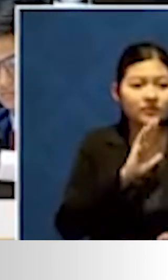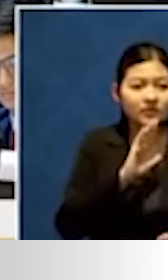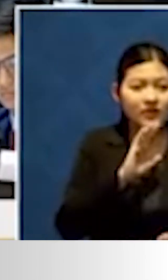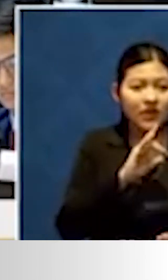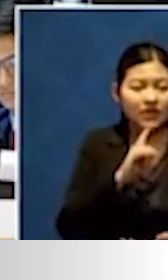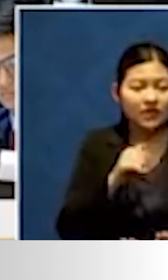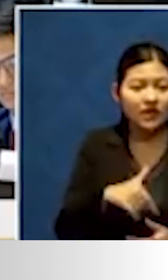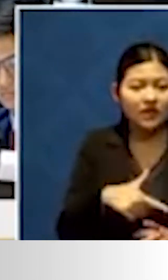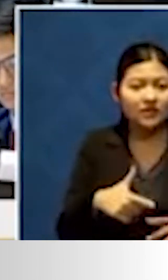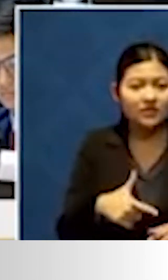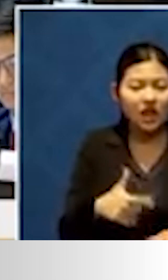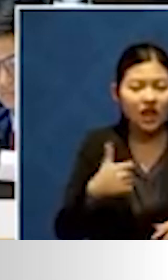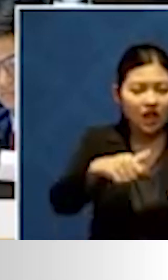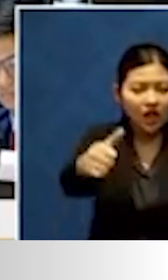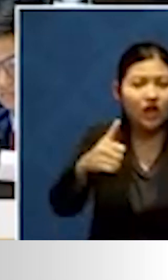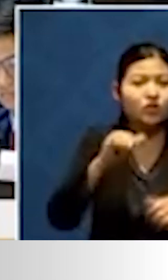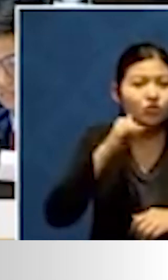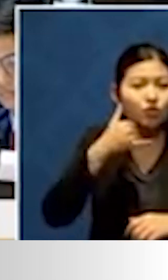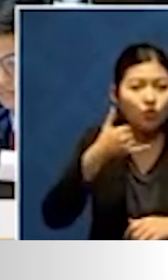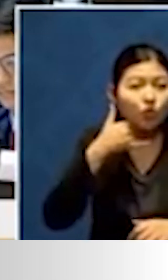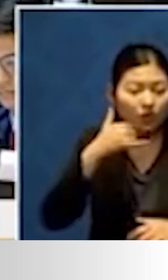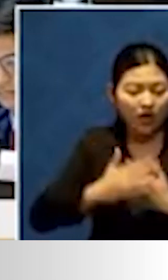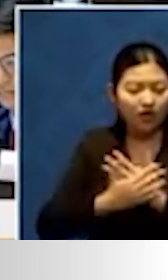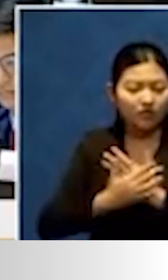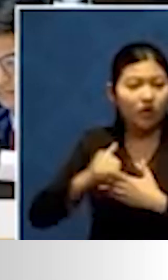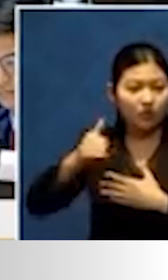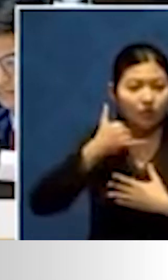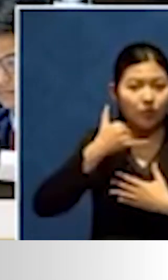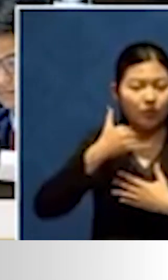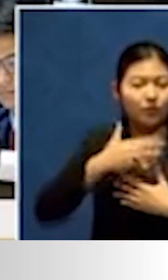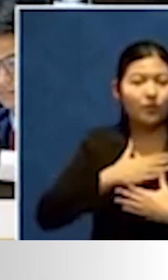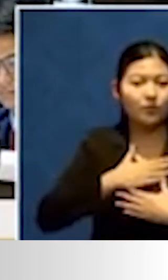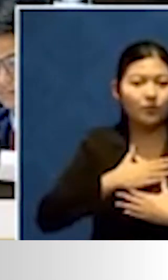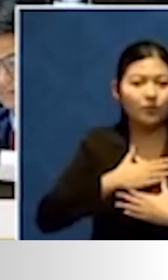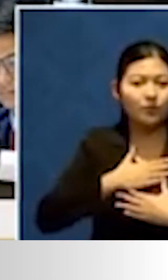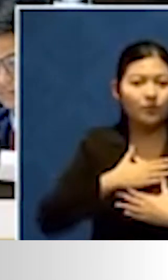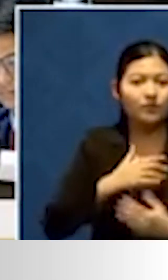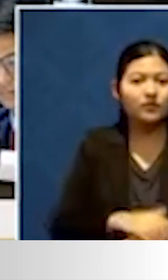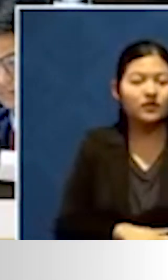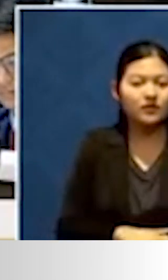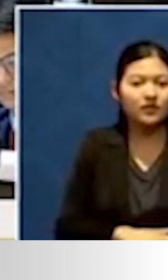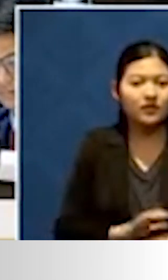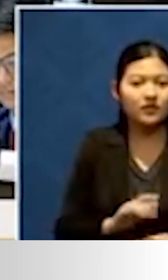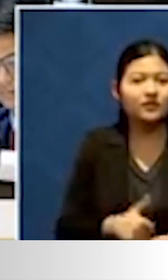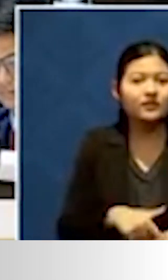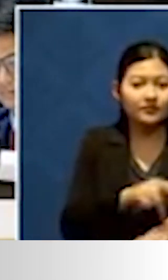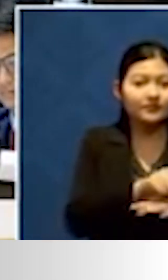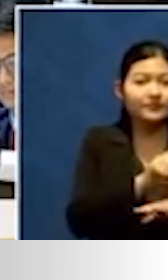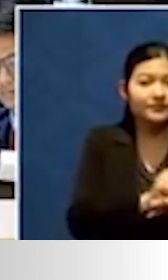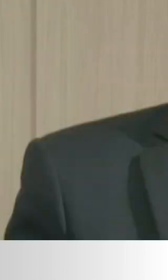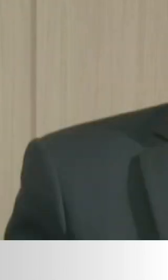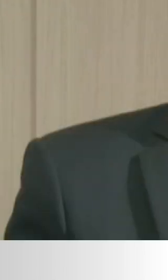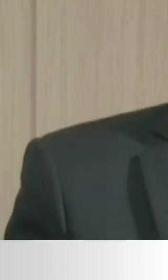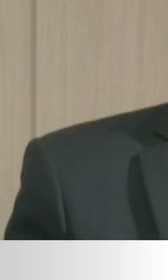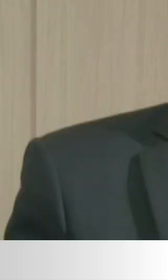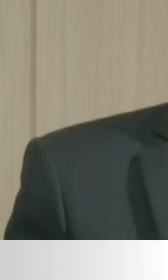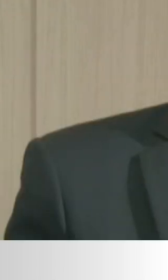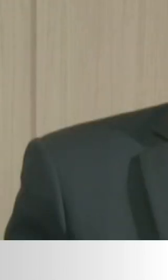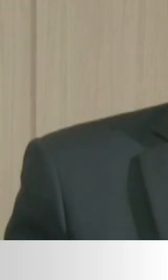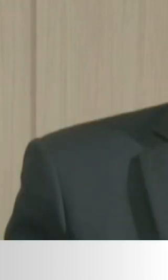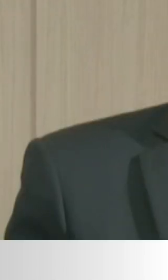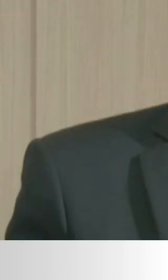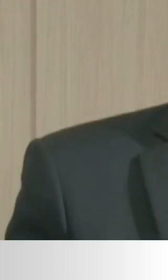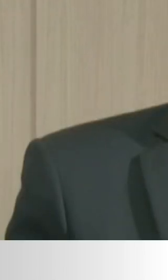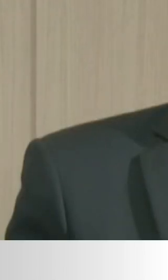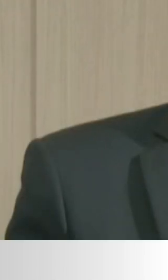ต.ตรวจสอบกรณีถูกกล่าวหามีพฤติกรรมล่วงละเมิดทางเพศตามที่นายโชติพิพัฒน์เตชะโสพลมณีอดีตส.ส.กรุงเ